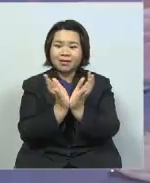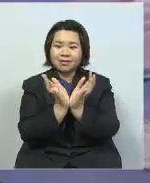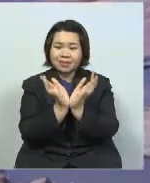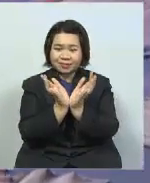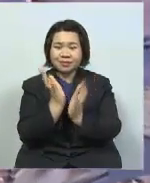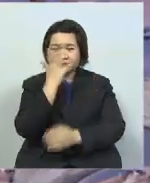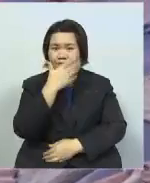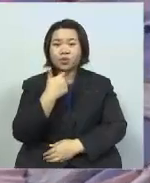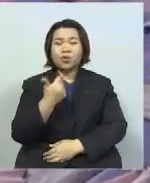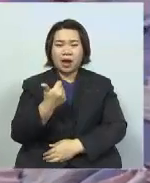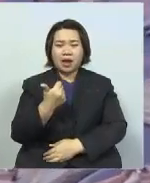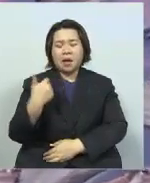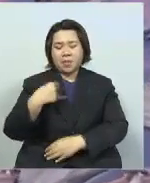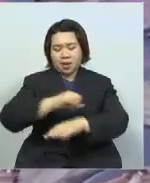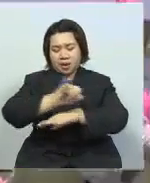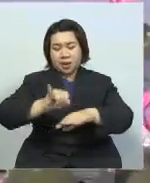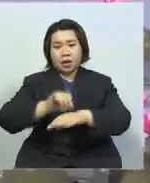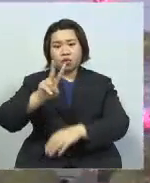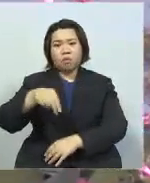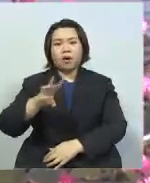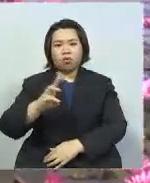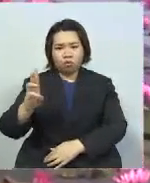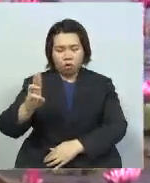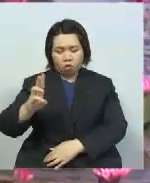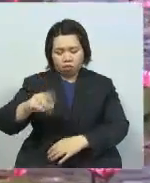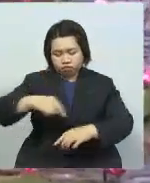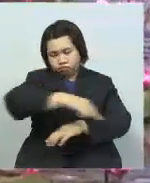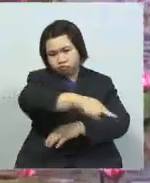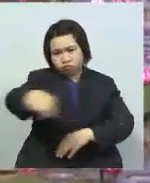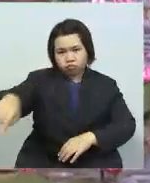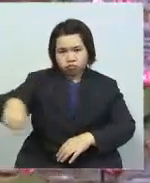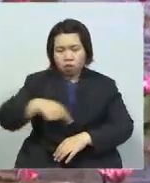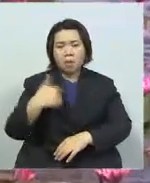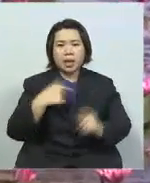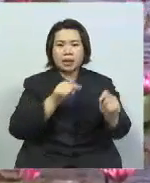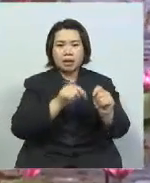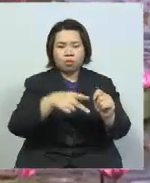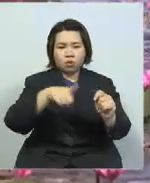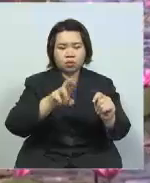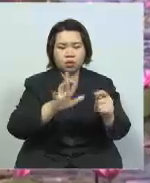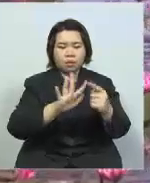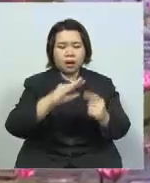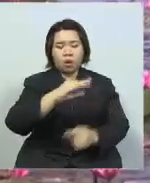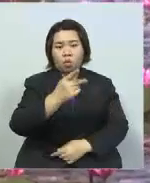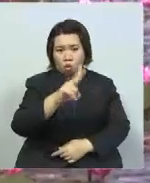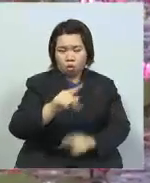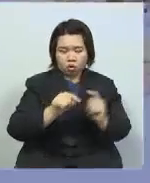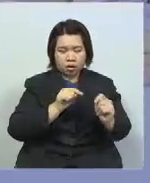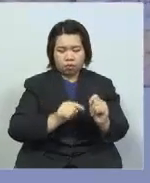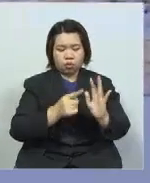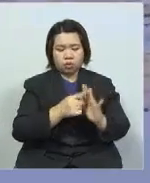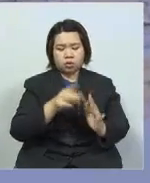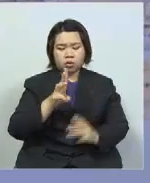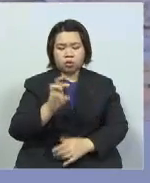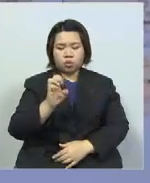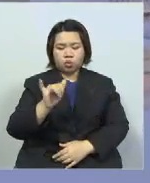แบบนี้แหละค่ะในพื้นที่กว่า 2,600 ไร่ครอบคลุมพื้นที่2เขตก็คือที่ตำบลปะโคและตำบลเวียงคุ